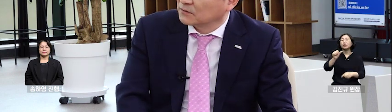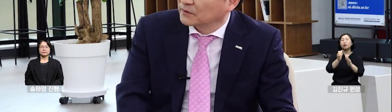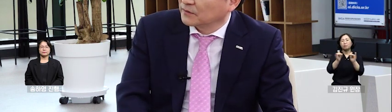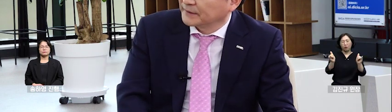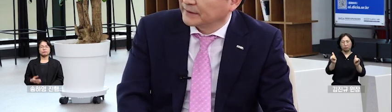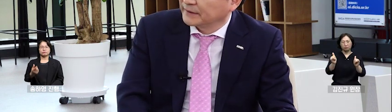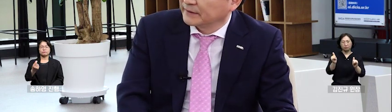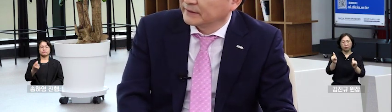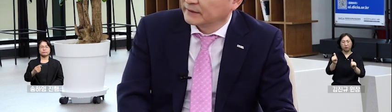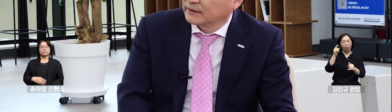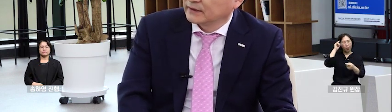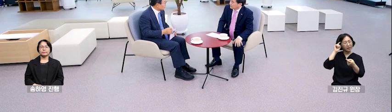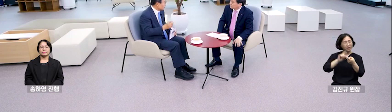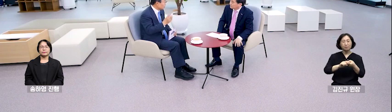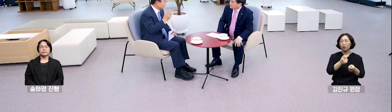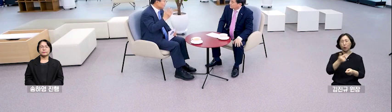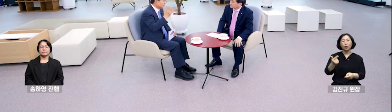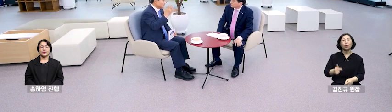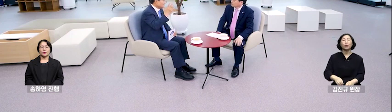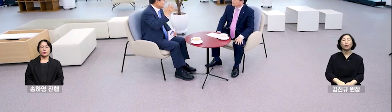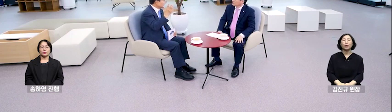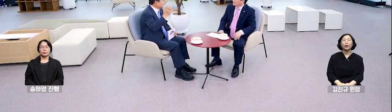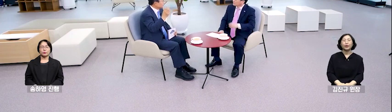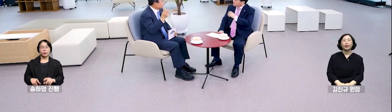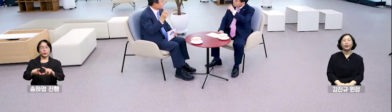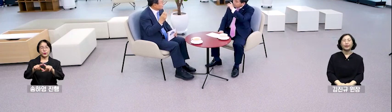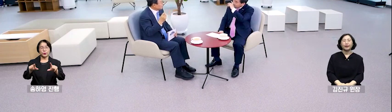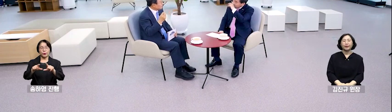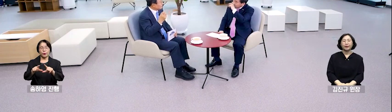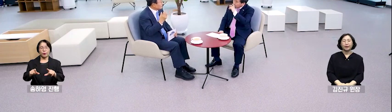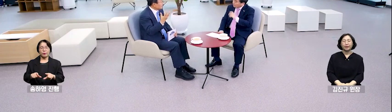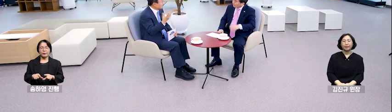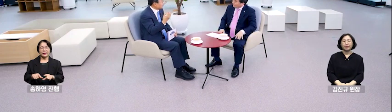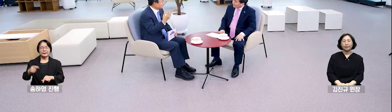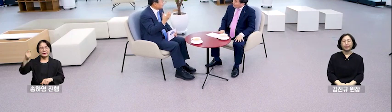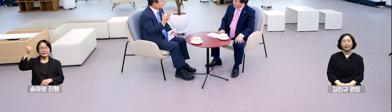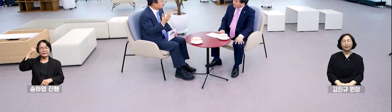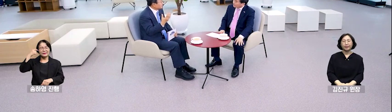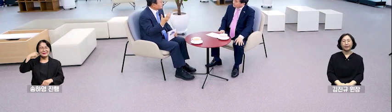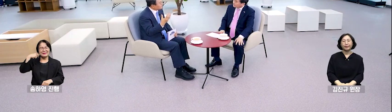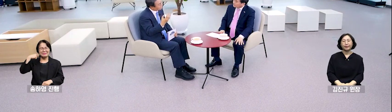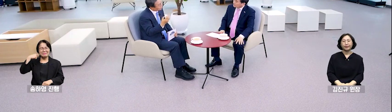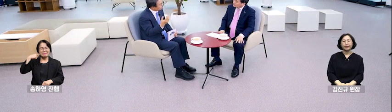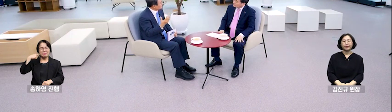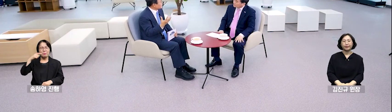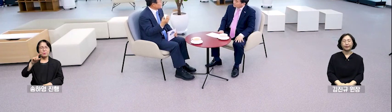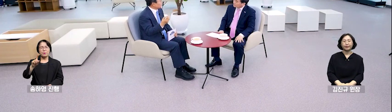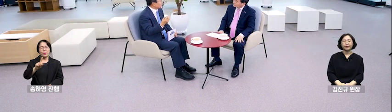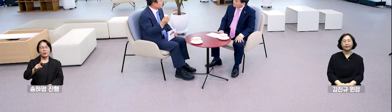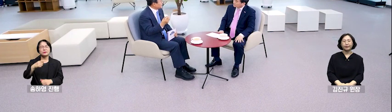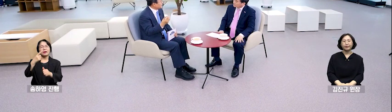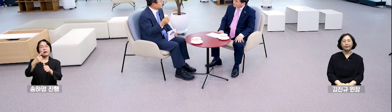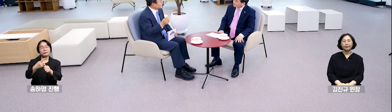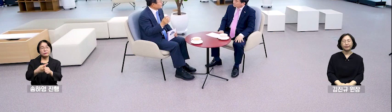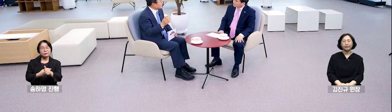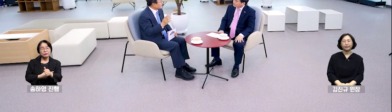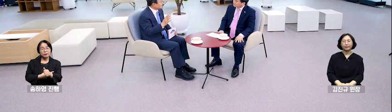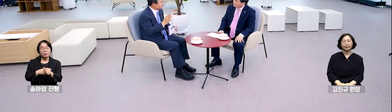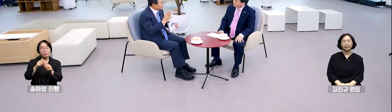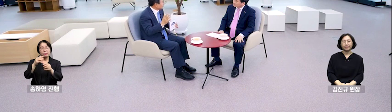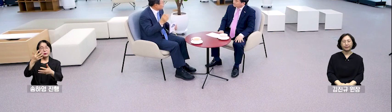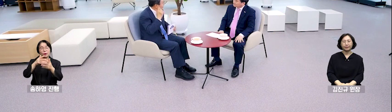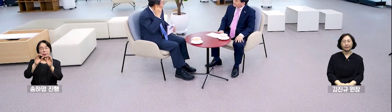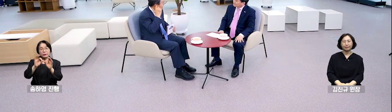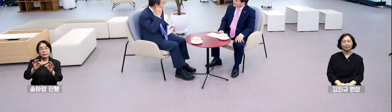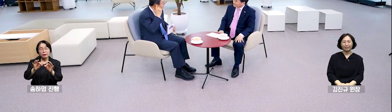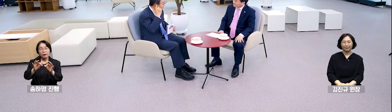막혔어요 예 2 우리가 아주 실감있게 또 자연스럽게 본 영환데 실제 보니까